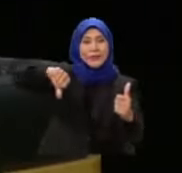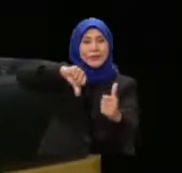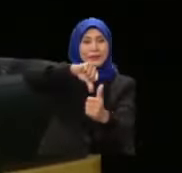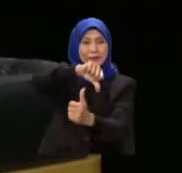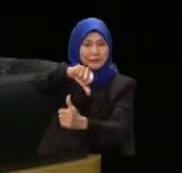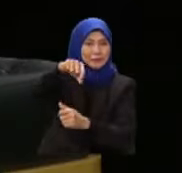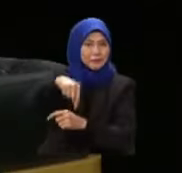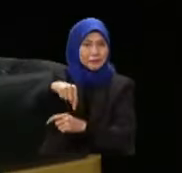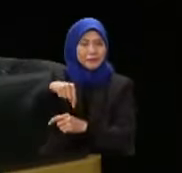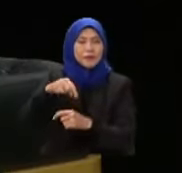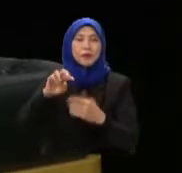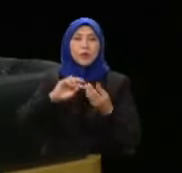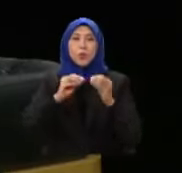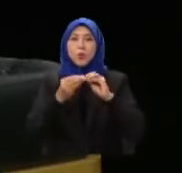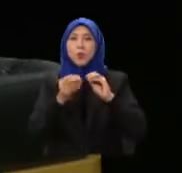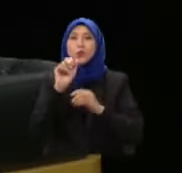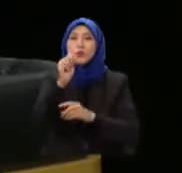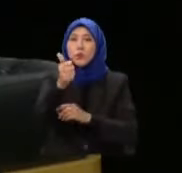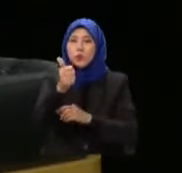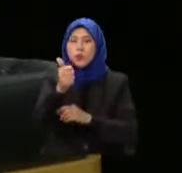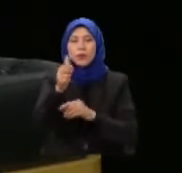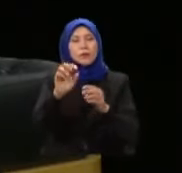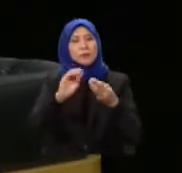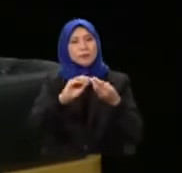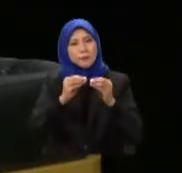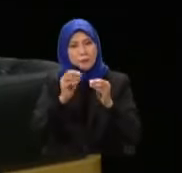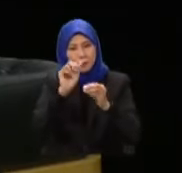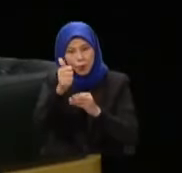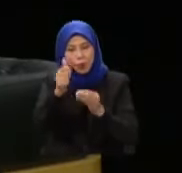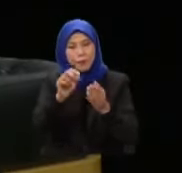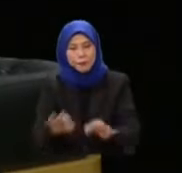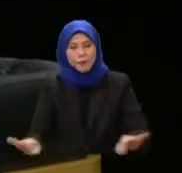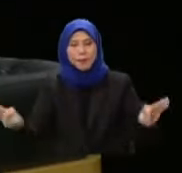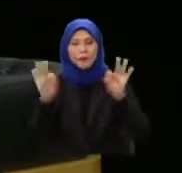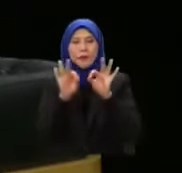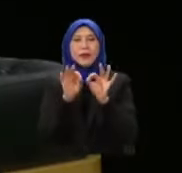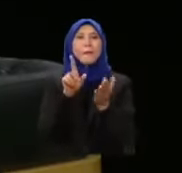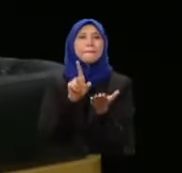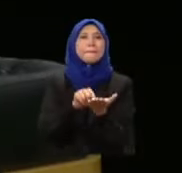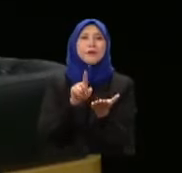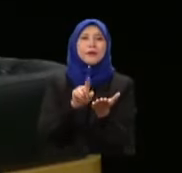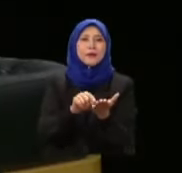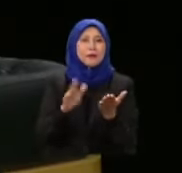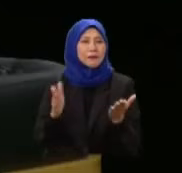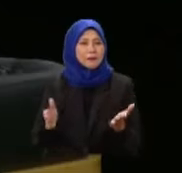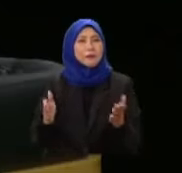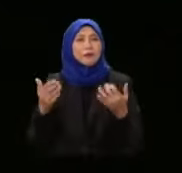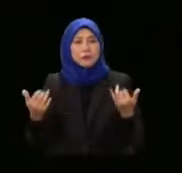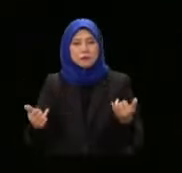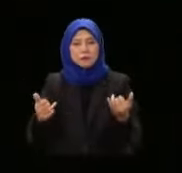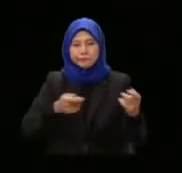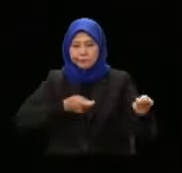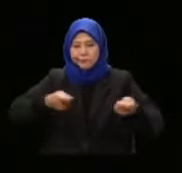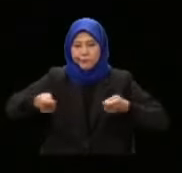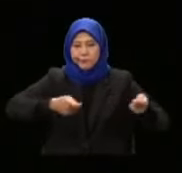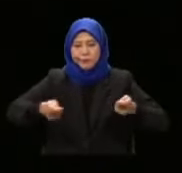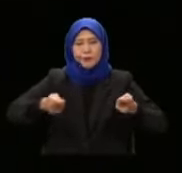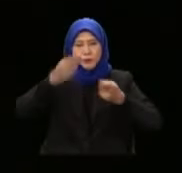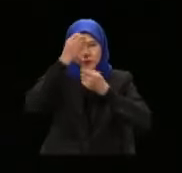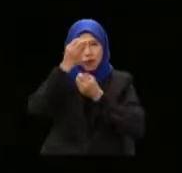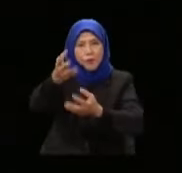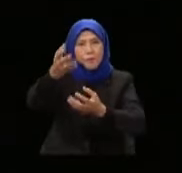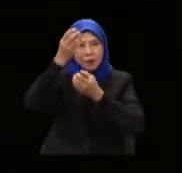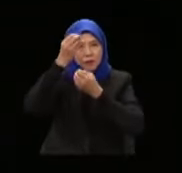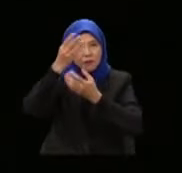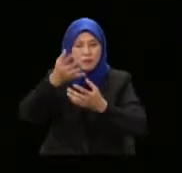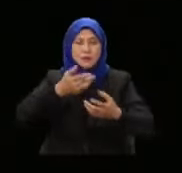antaranya yang ke-10 yay Nah kalau kita lihat disini penyalahgunaan pengawalan informasi eh dan